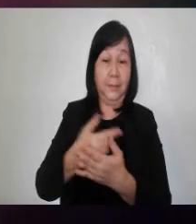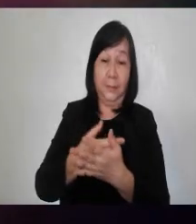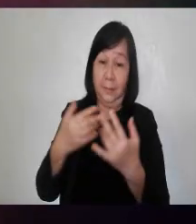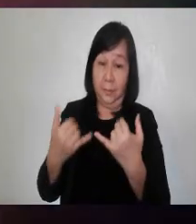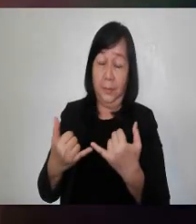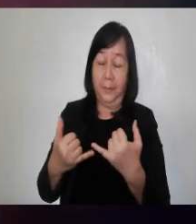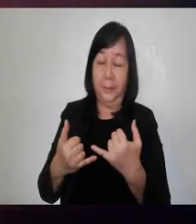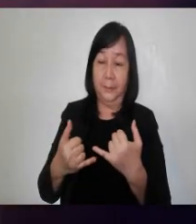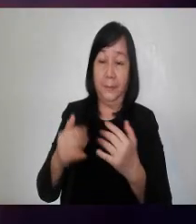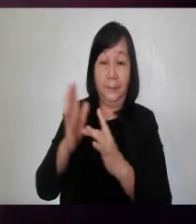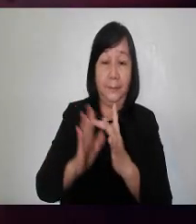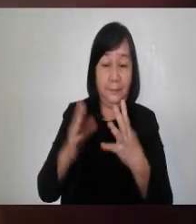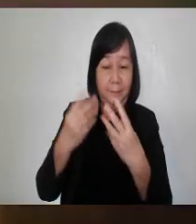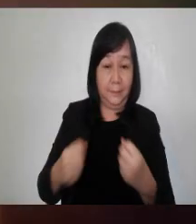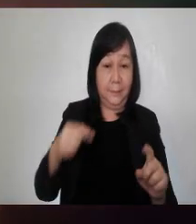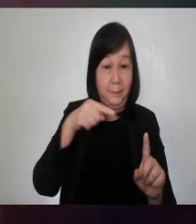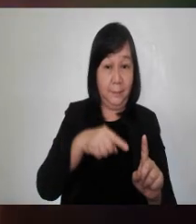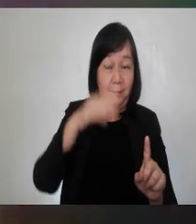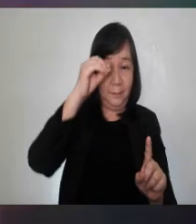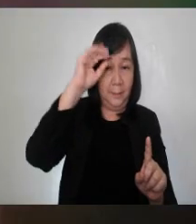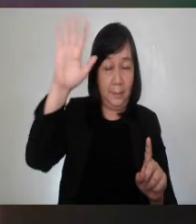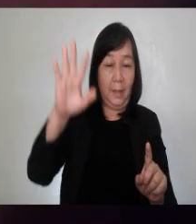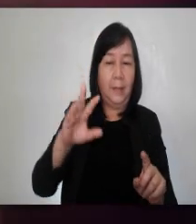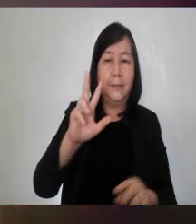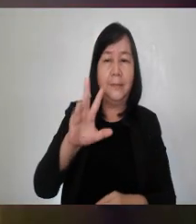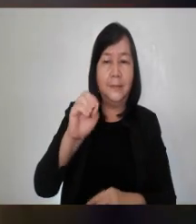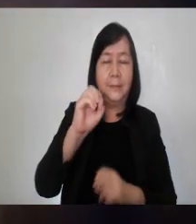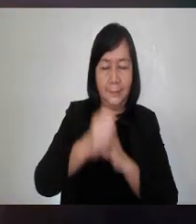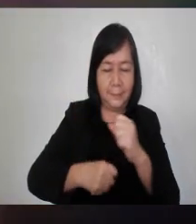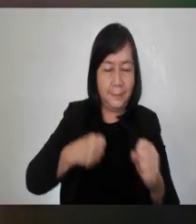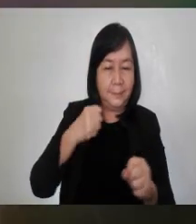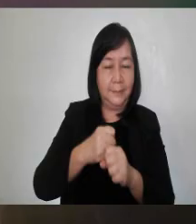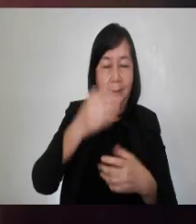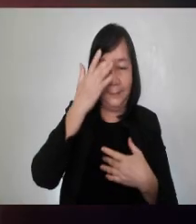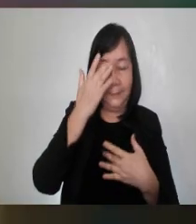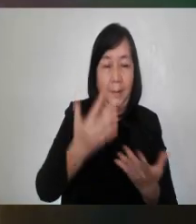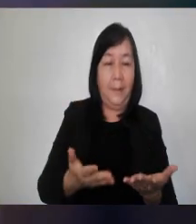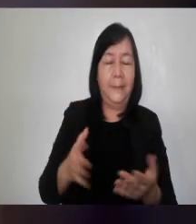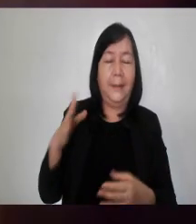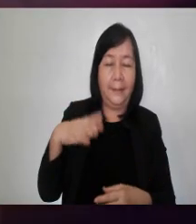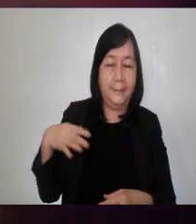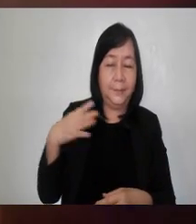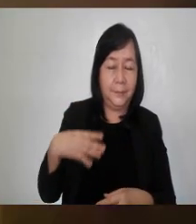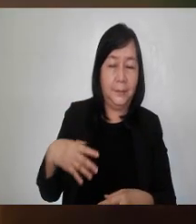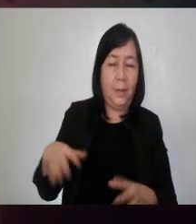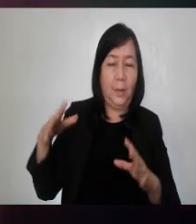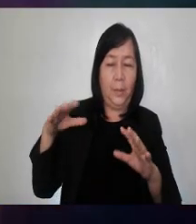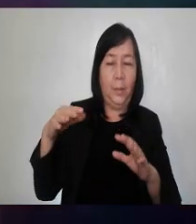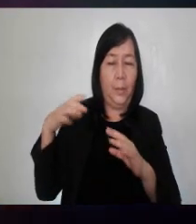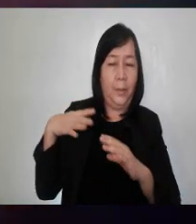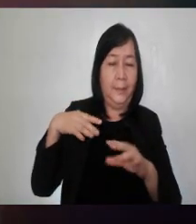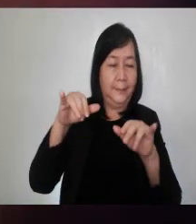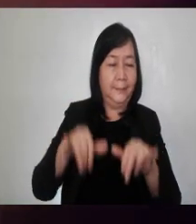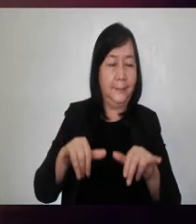Sa Ebanghelyo ngayon, pinagaling ni Jesus ang isang lalaking may sakit sa loob ng 38 taon. Matagal na siyang naghihintay sa tabi